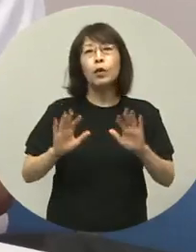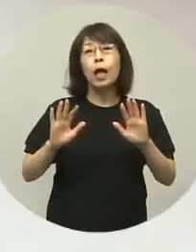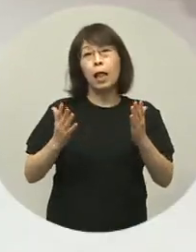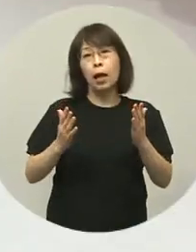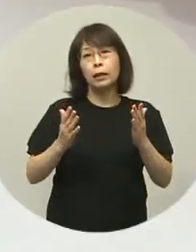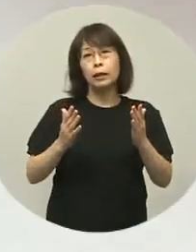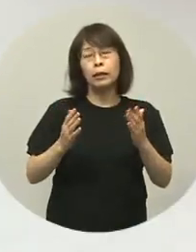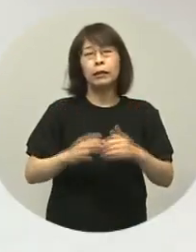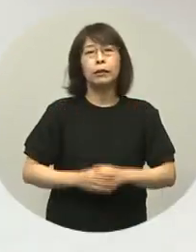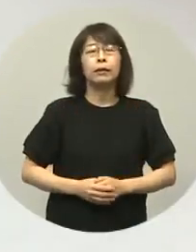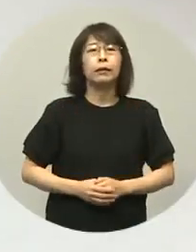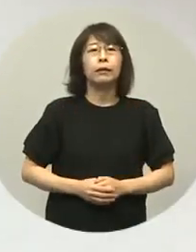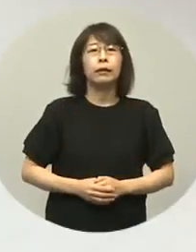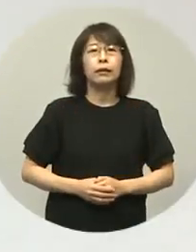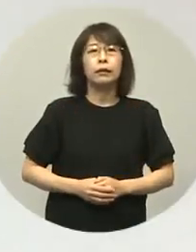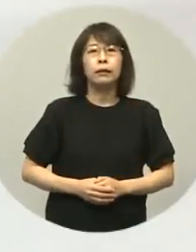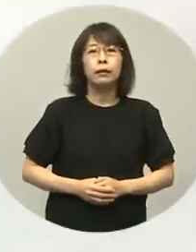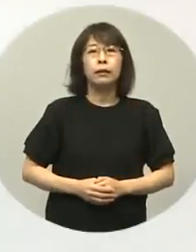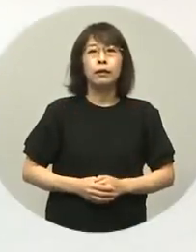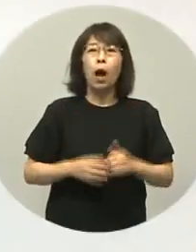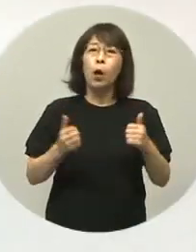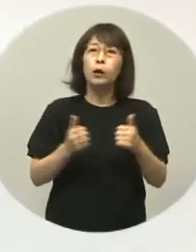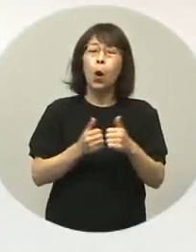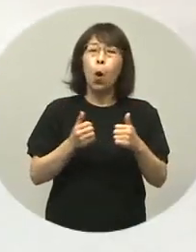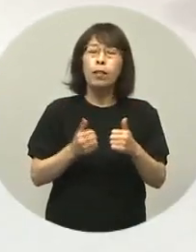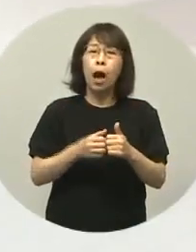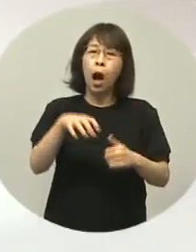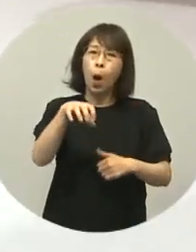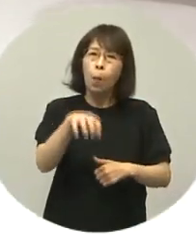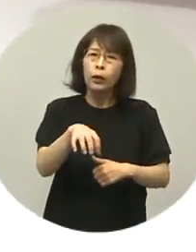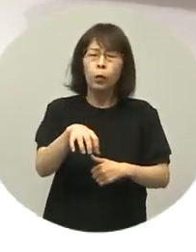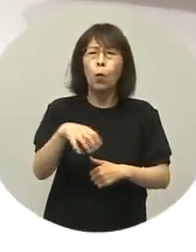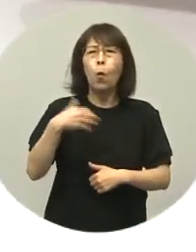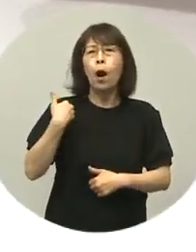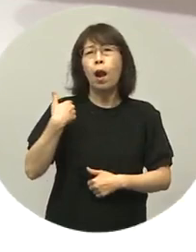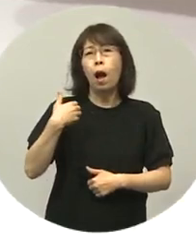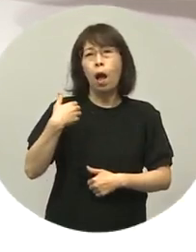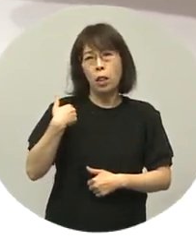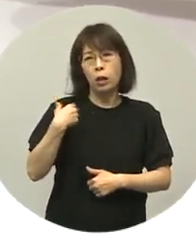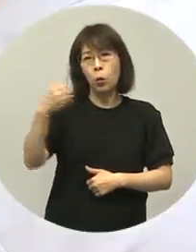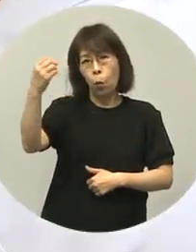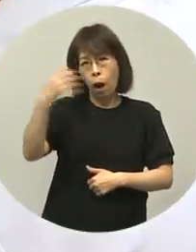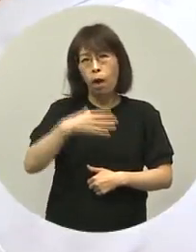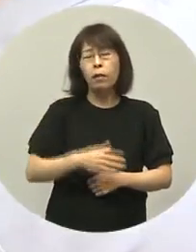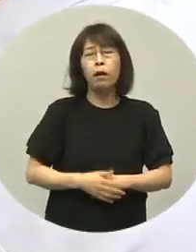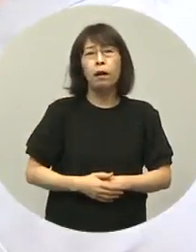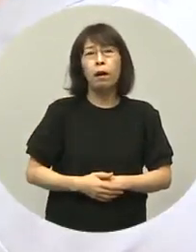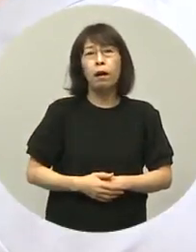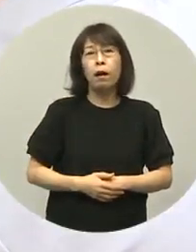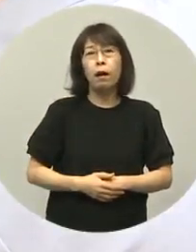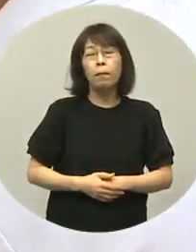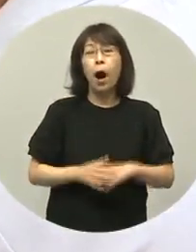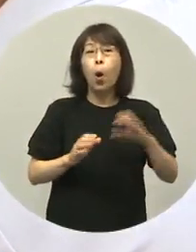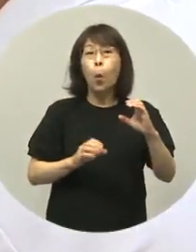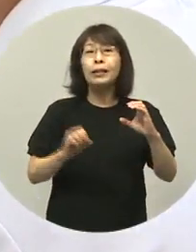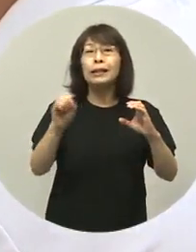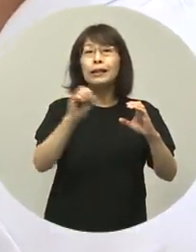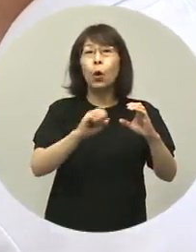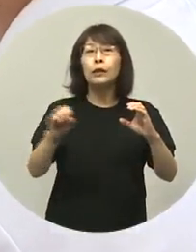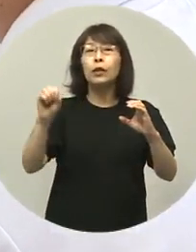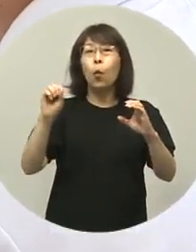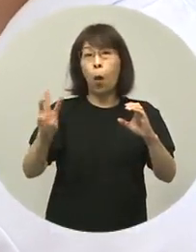はい、でなんかどこに相談したらいいかわからないということで、うん、はいはい、コミュニティソーシャルワーカー、はいは